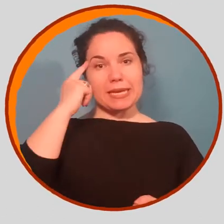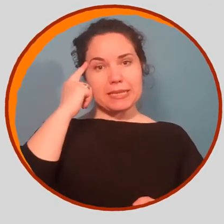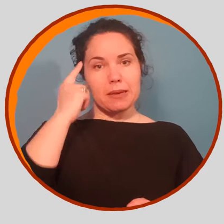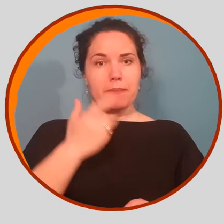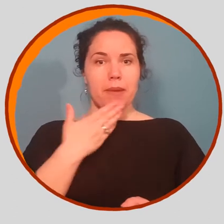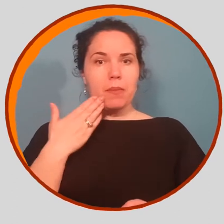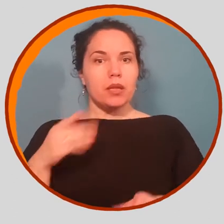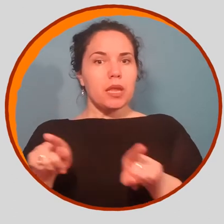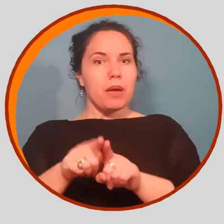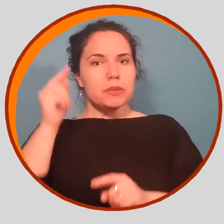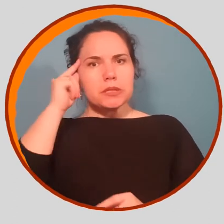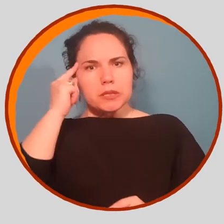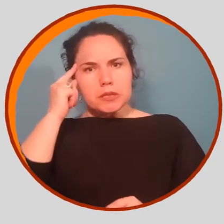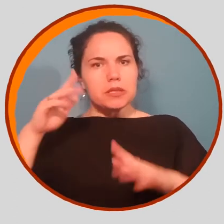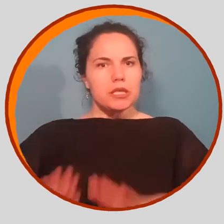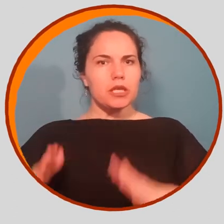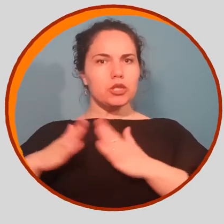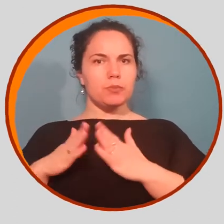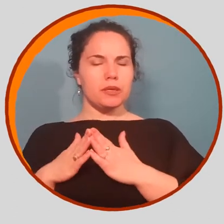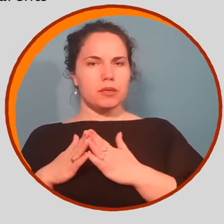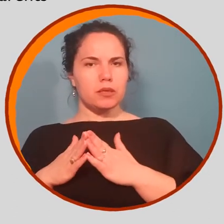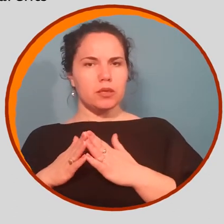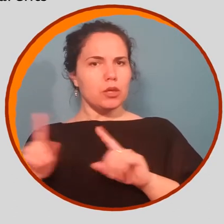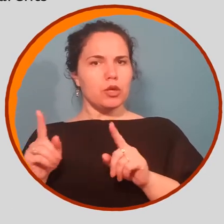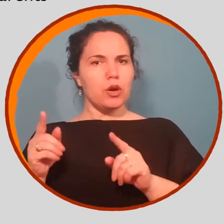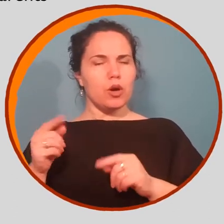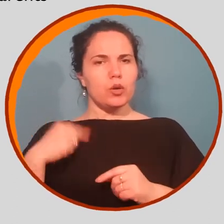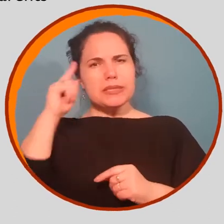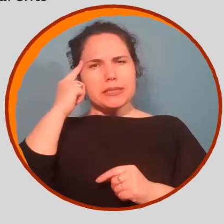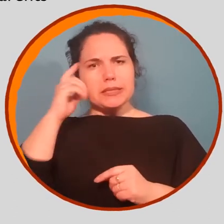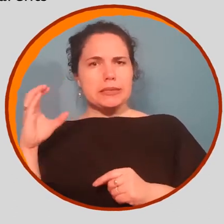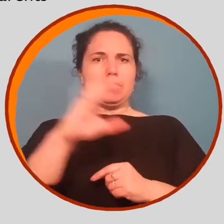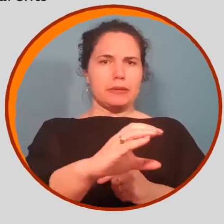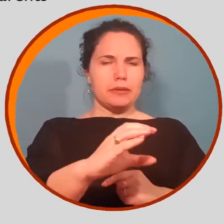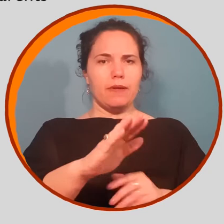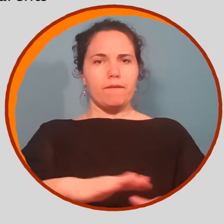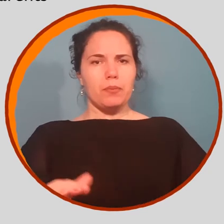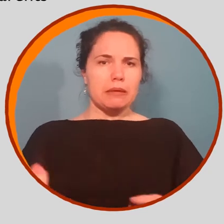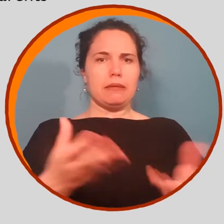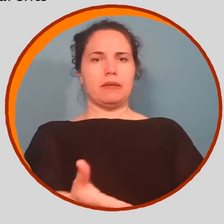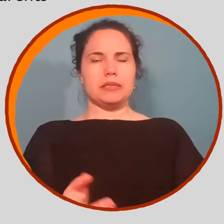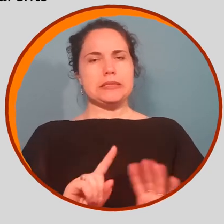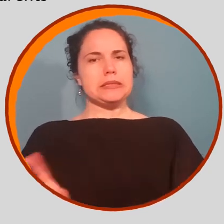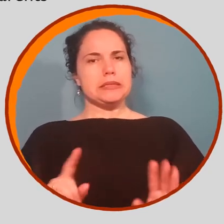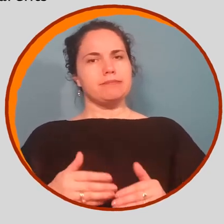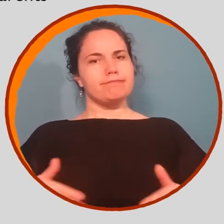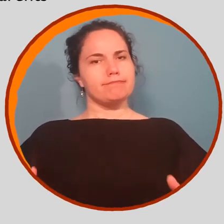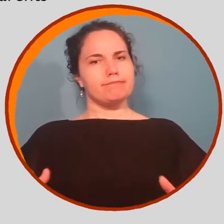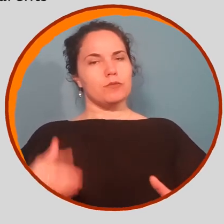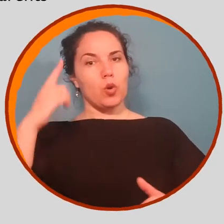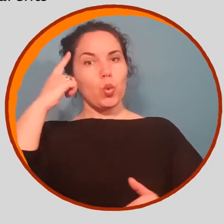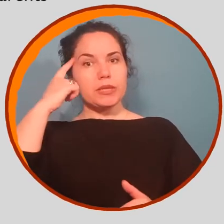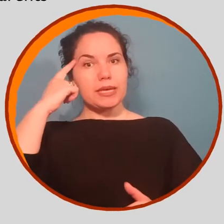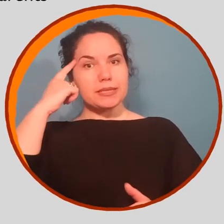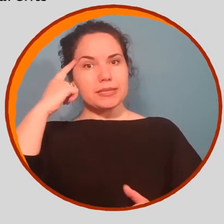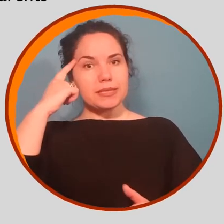që duan të rriten, ata që duan të jenë rezilient në fakt, mund t'i ndihmojnë e para duke filluar dhe menaxhuar stresin e